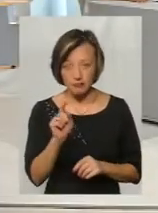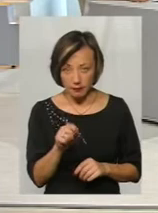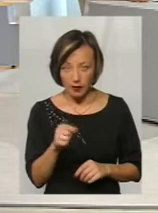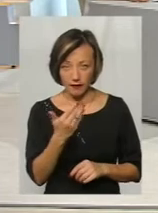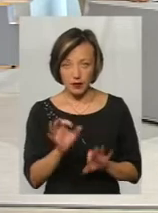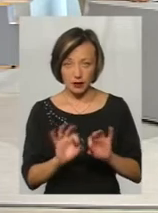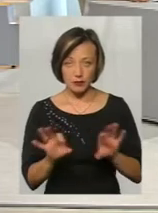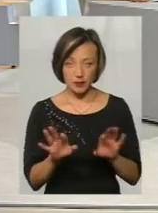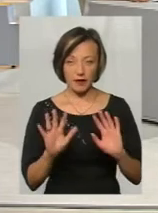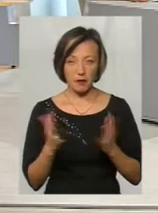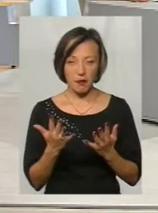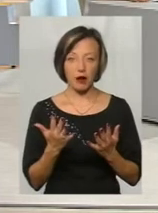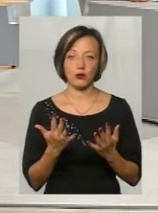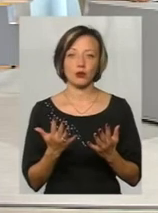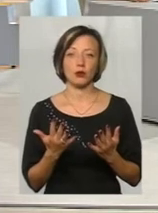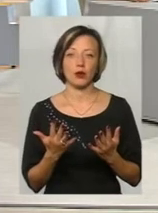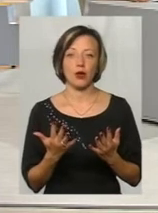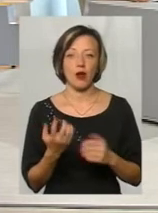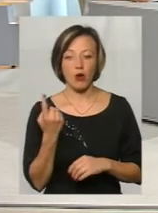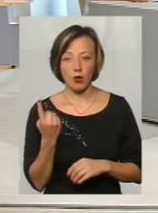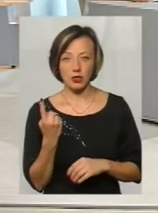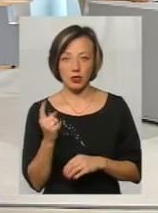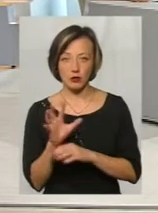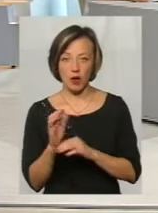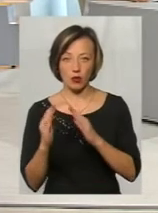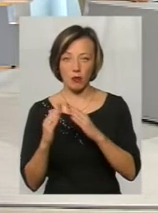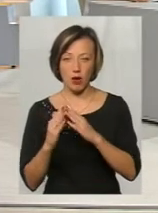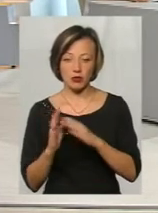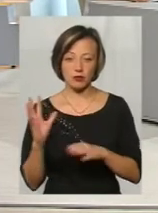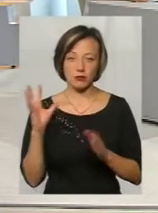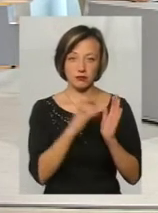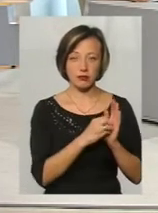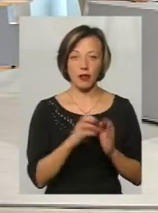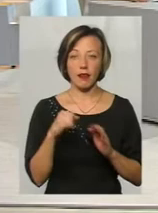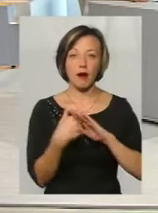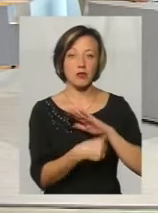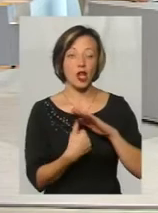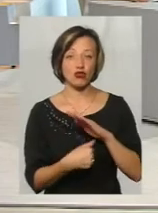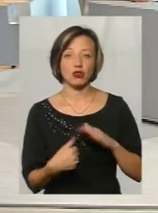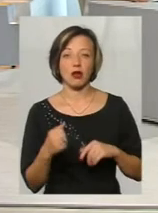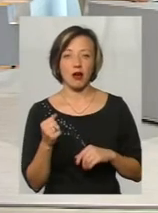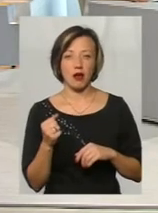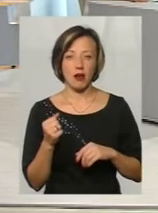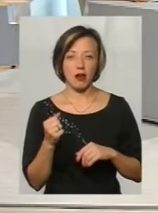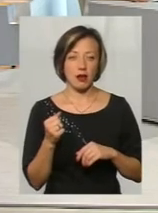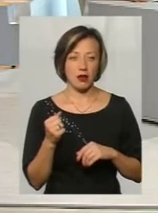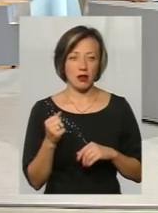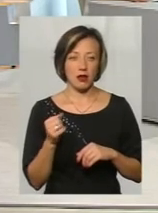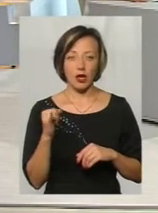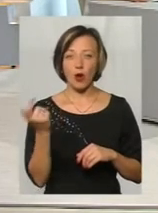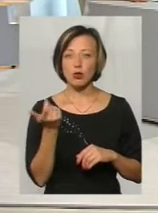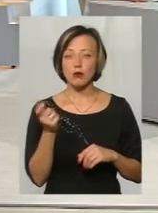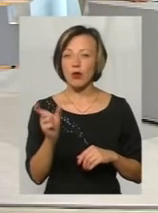що ви повідомили з приводу того, як одна собака, якби домашня, кинулася на безхатченка, і